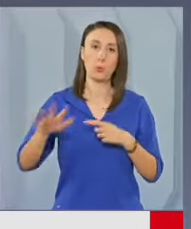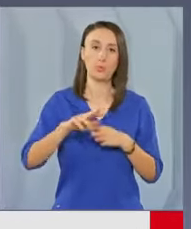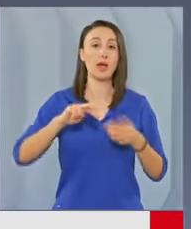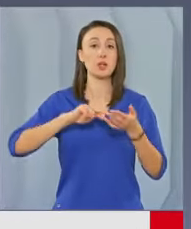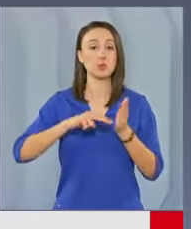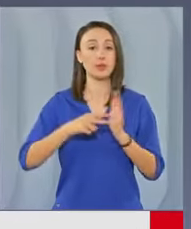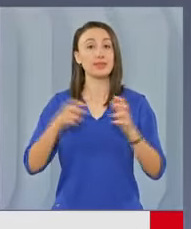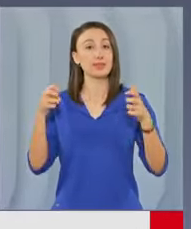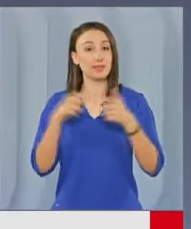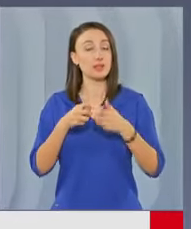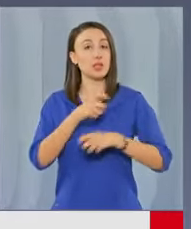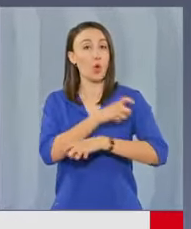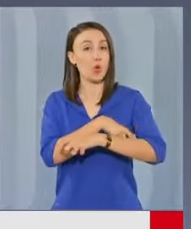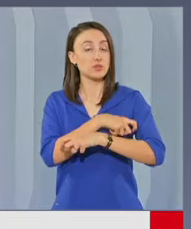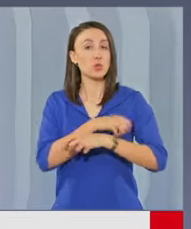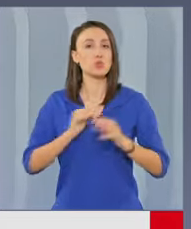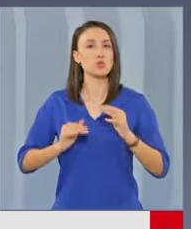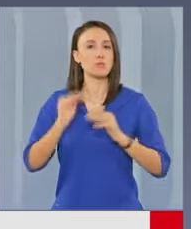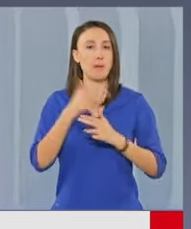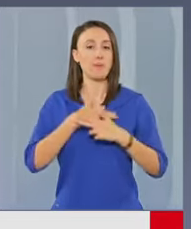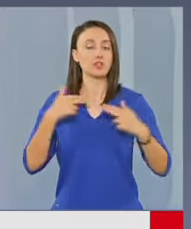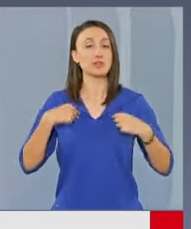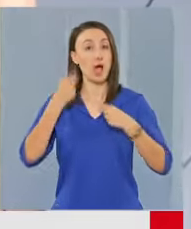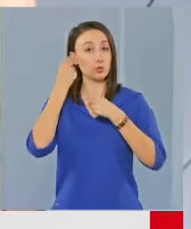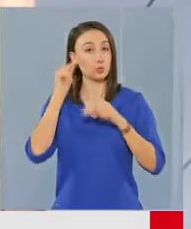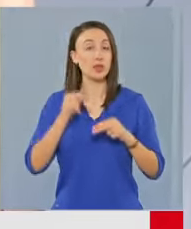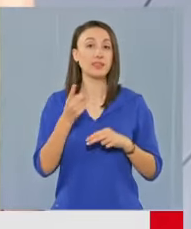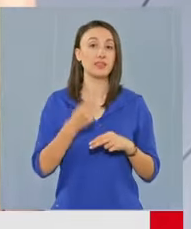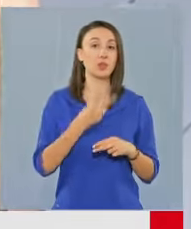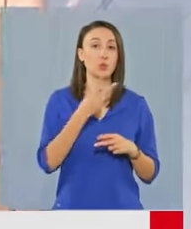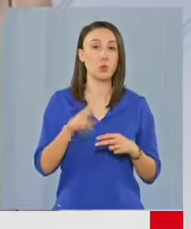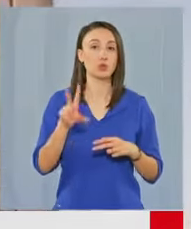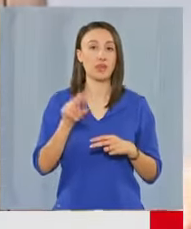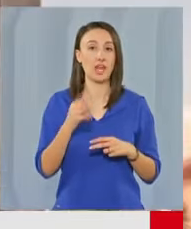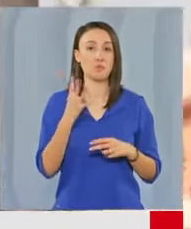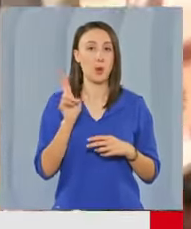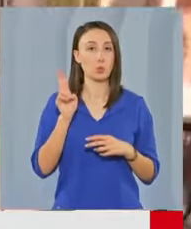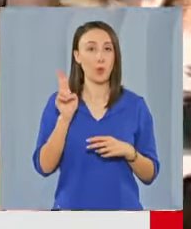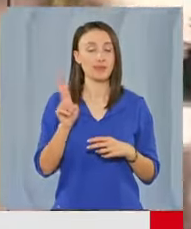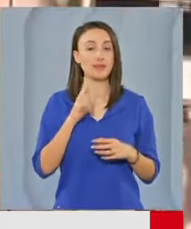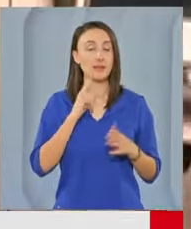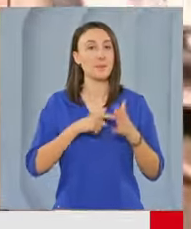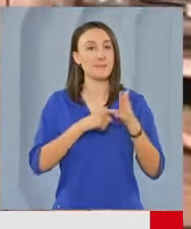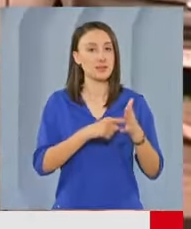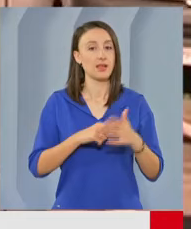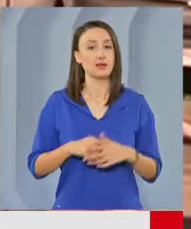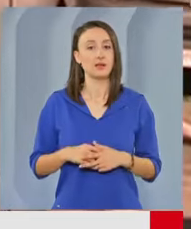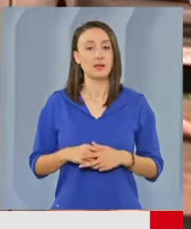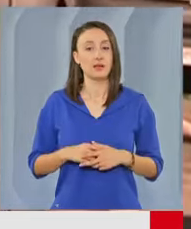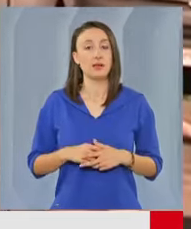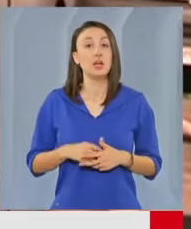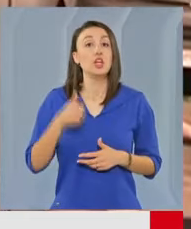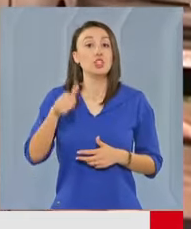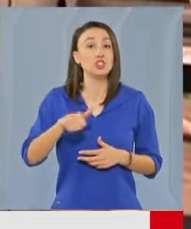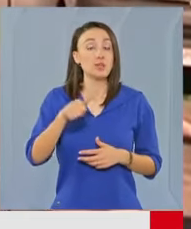testul psihologic Consiliul suprem al Magistraturii a anunțat că din cei 234 de candidați care s au prezentat la examen mai puțin